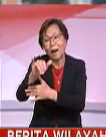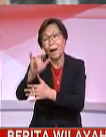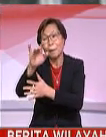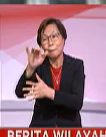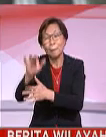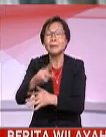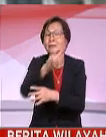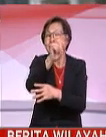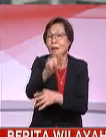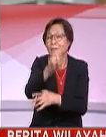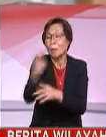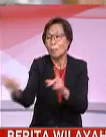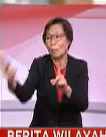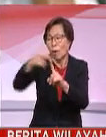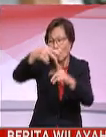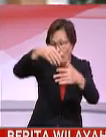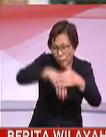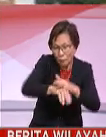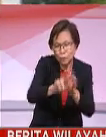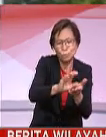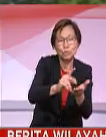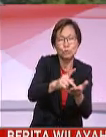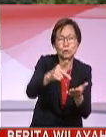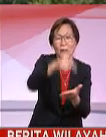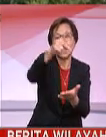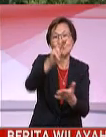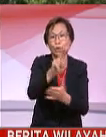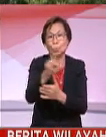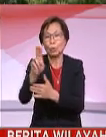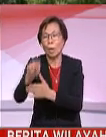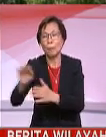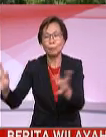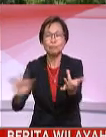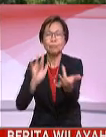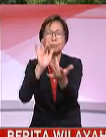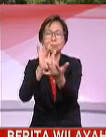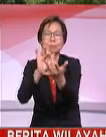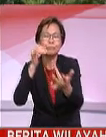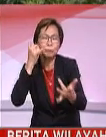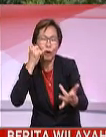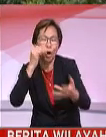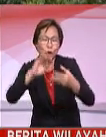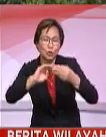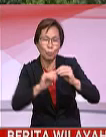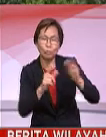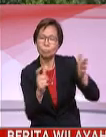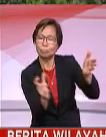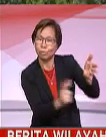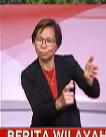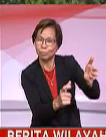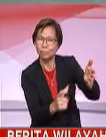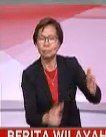mengenai permohonan kemasukan ke kampus UUM boleh hubungi talian tertera.